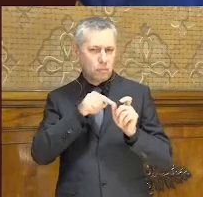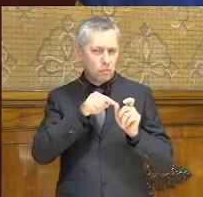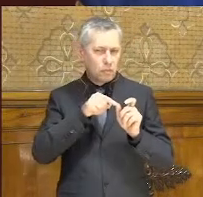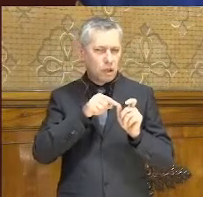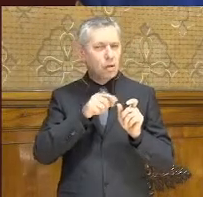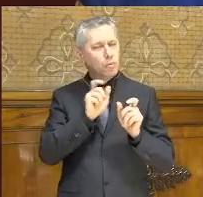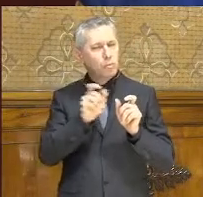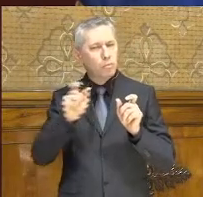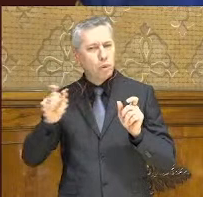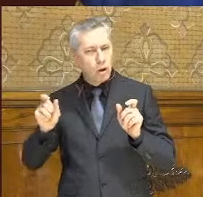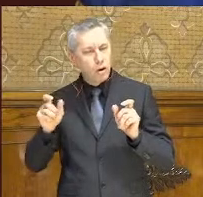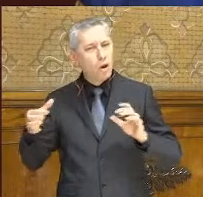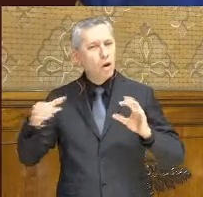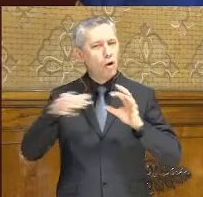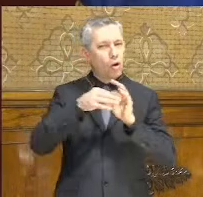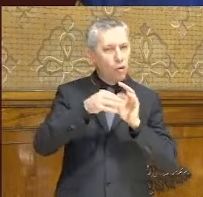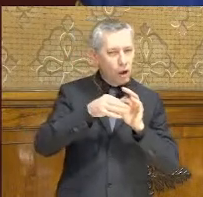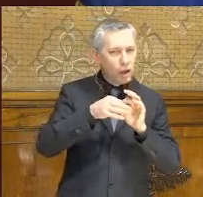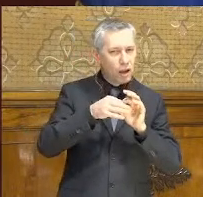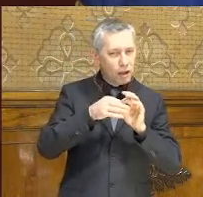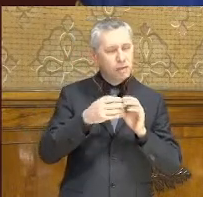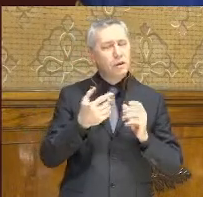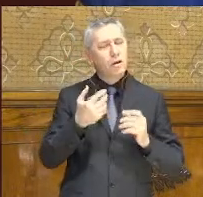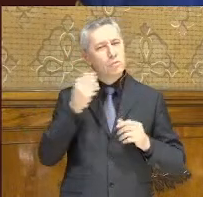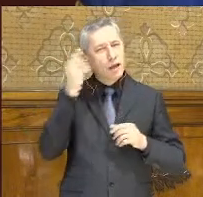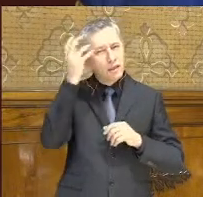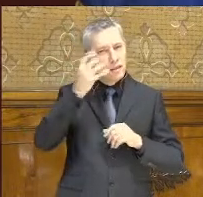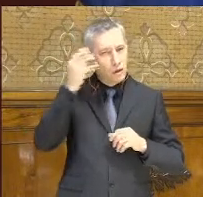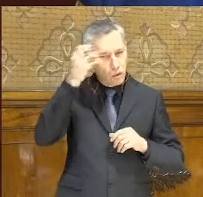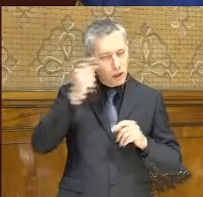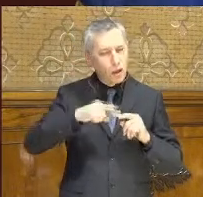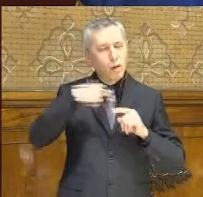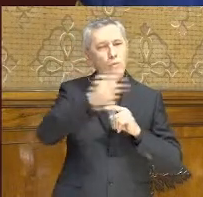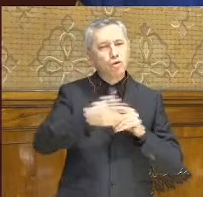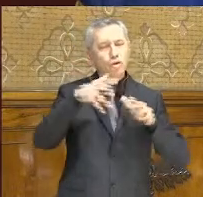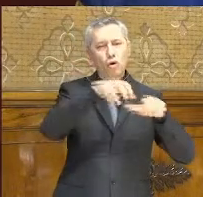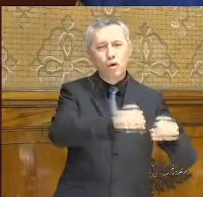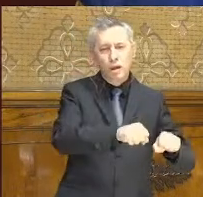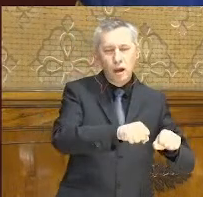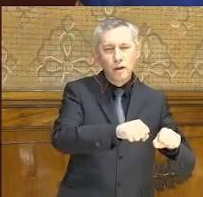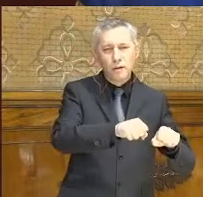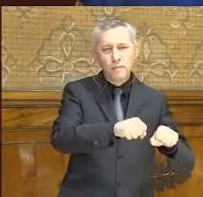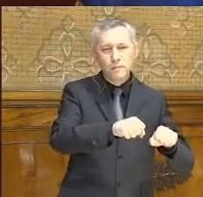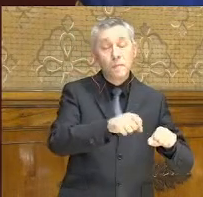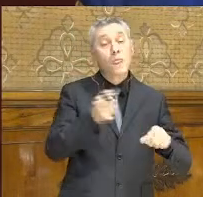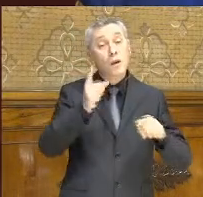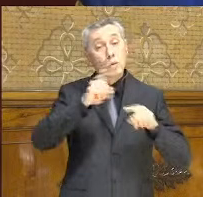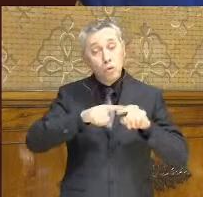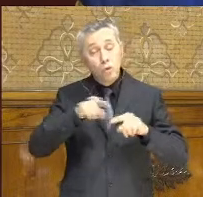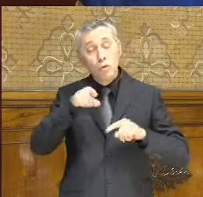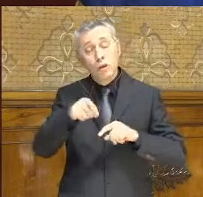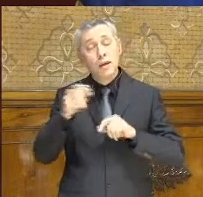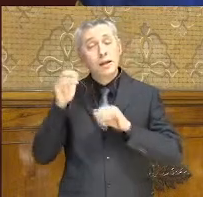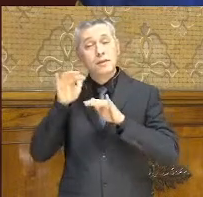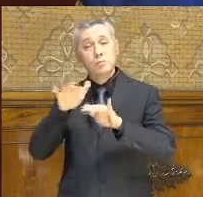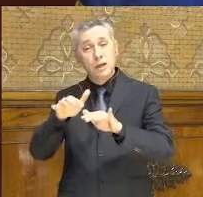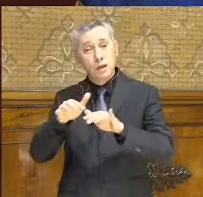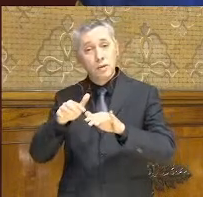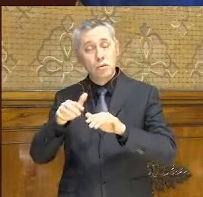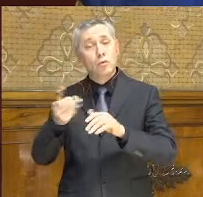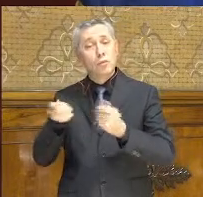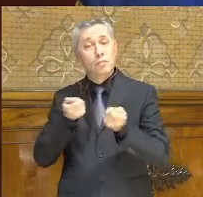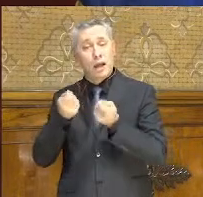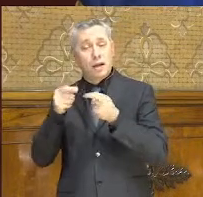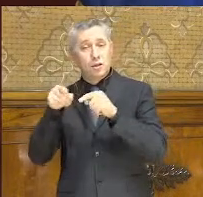centrali alla teoria critica postcoloniale e non solo, perché hanno anche ispirato gli studi di management,